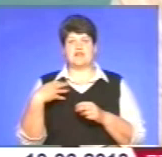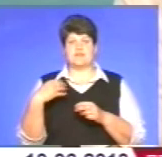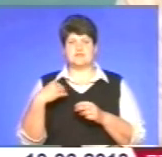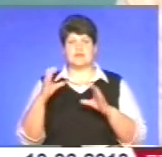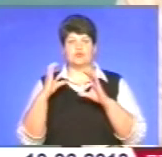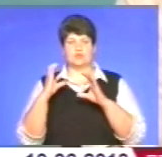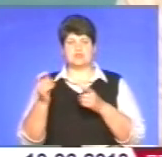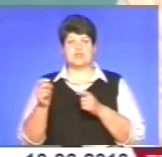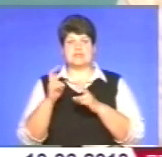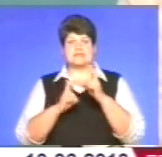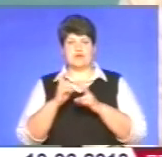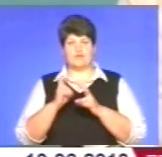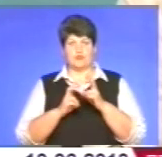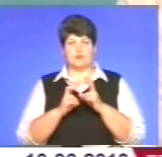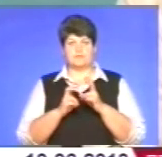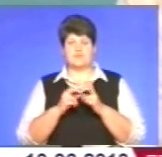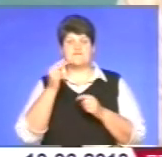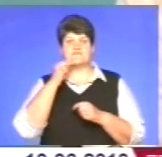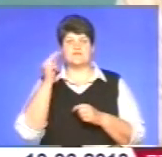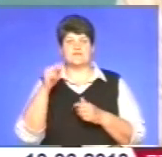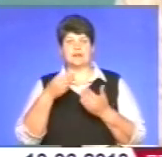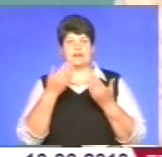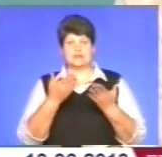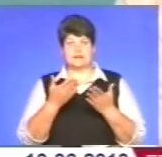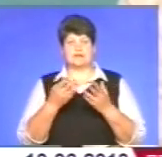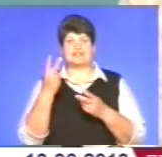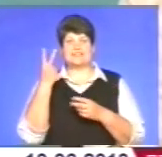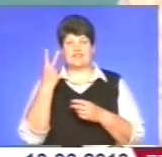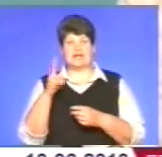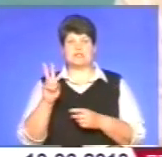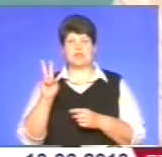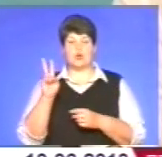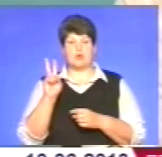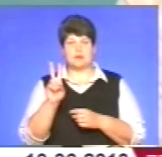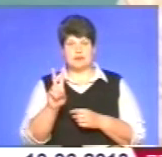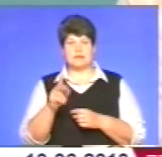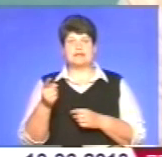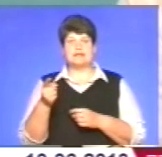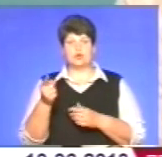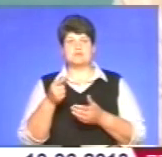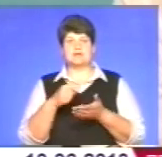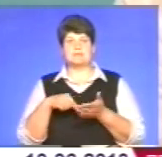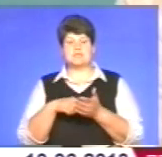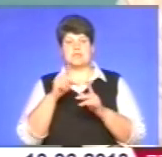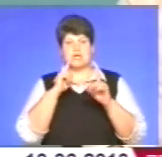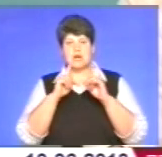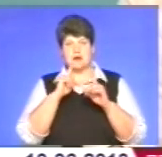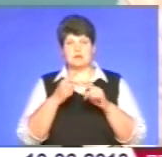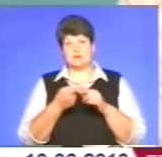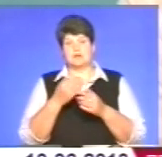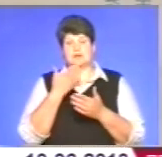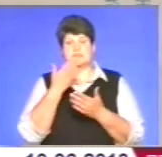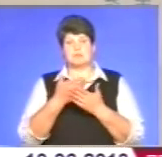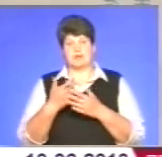завод завинив щонайменше два тролейбуси Тернопільській міській раді, і відповідно такі запити я